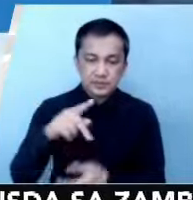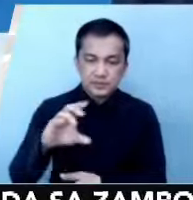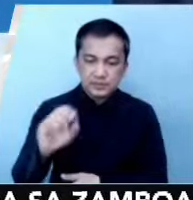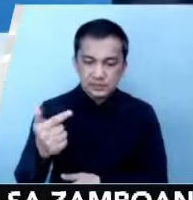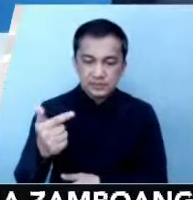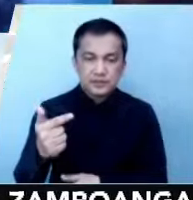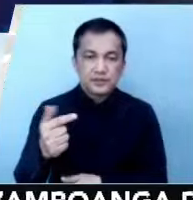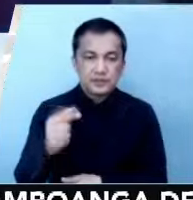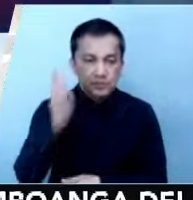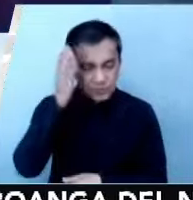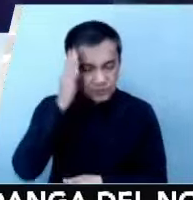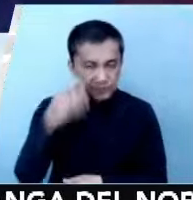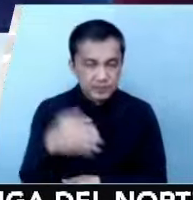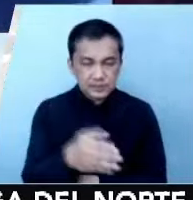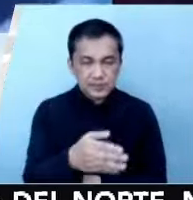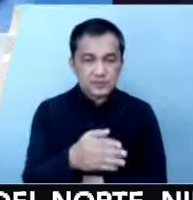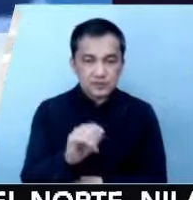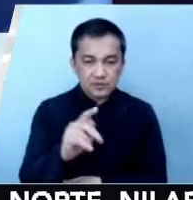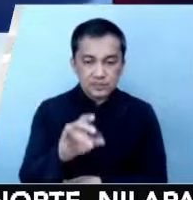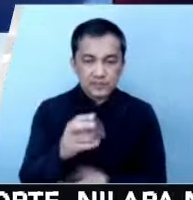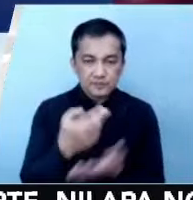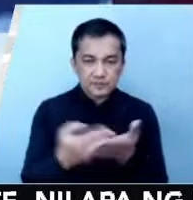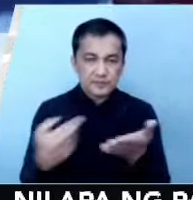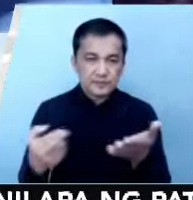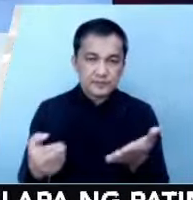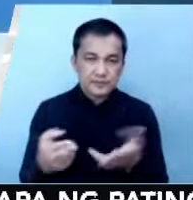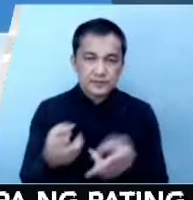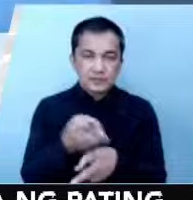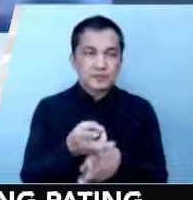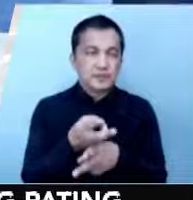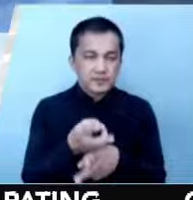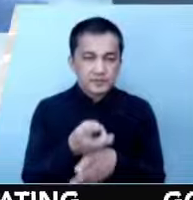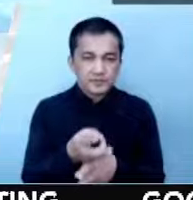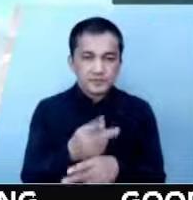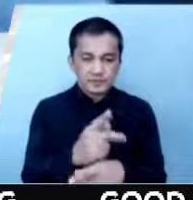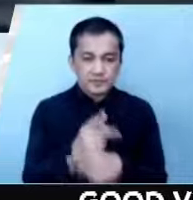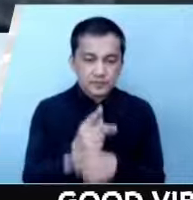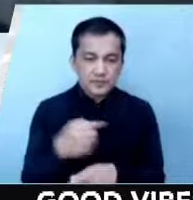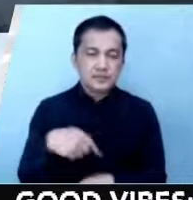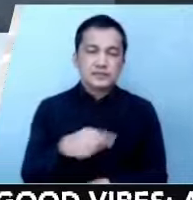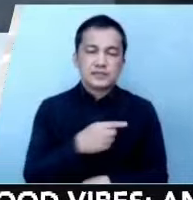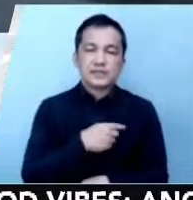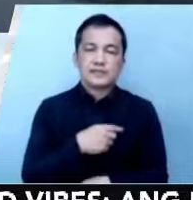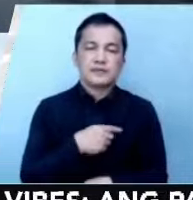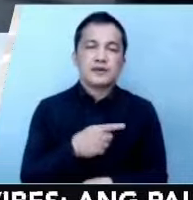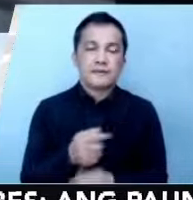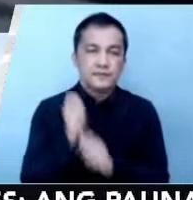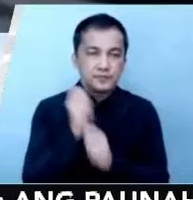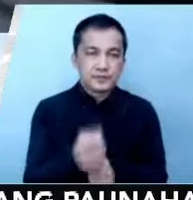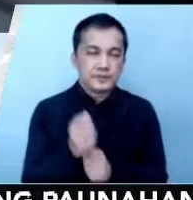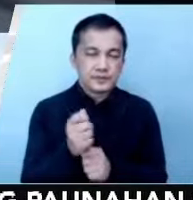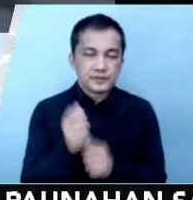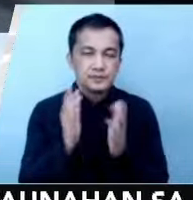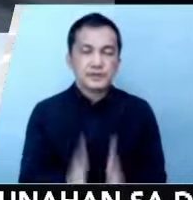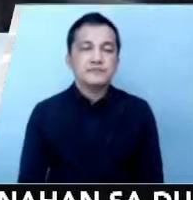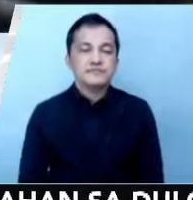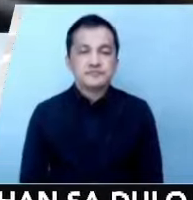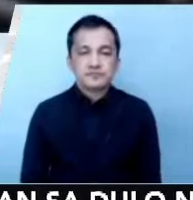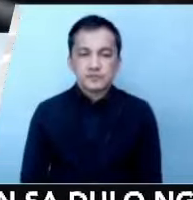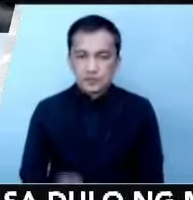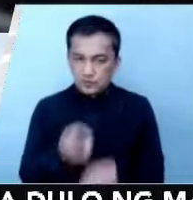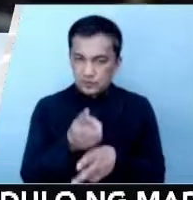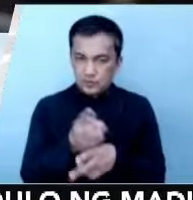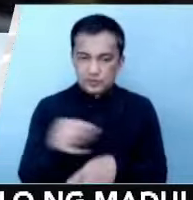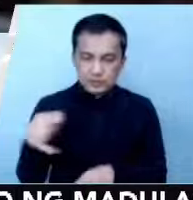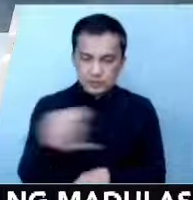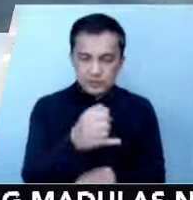Fisheries and Aquatic Resources sa pagpapatrolya at pagprotekta sa ating mga mangingisda. Tututok na raw sila sa territorial defense at